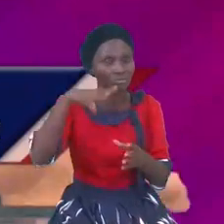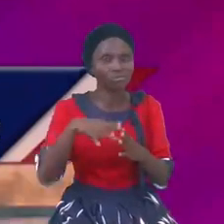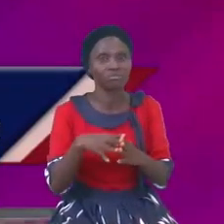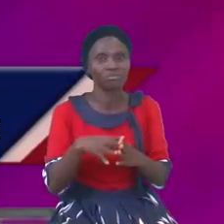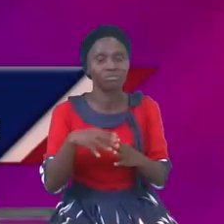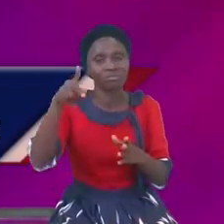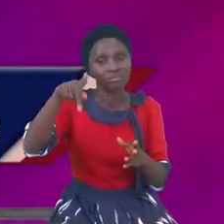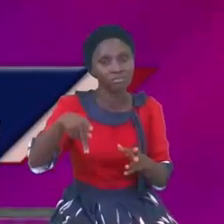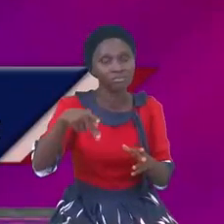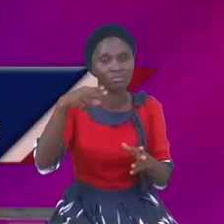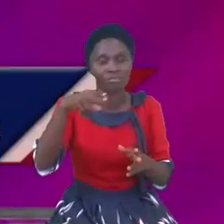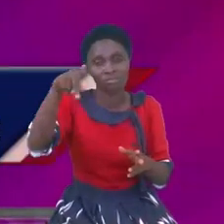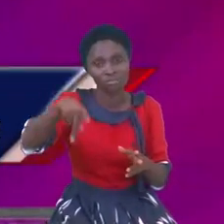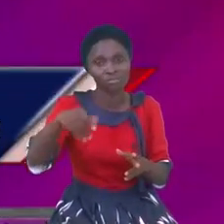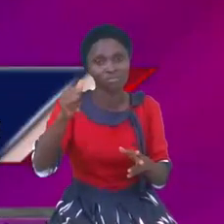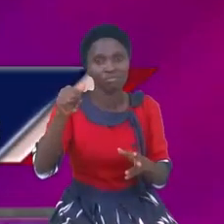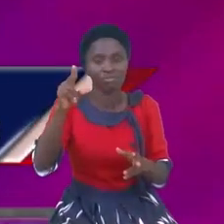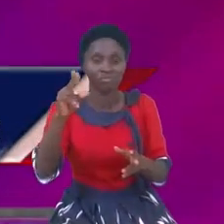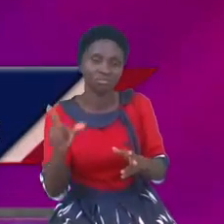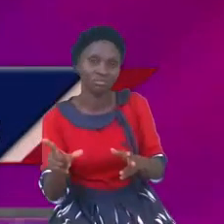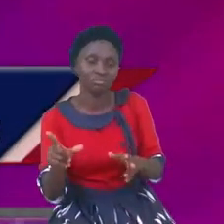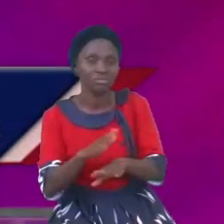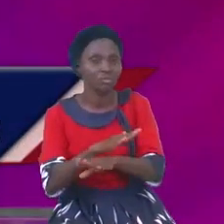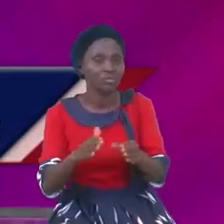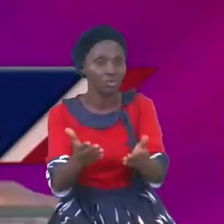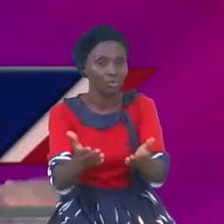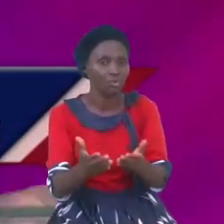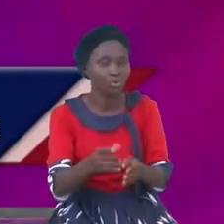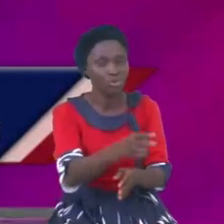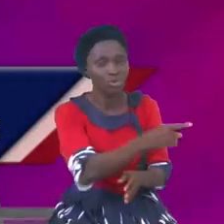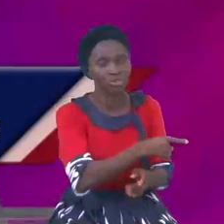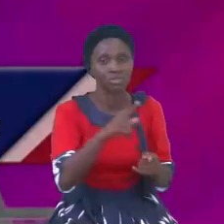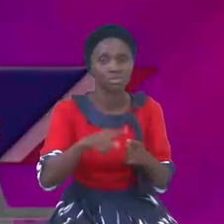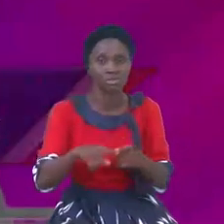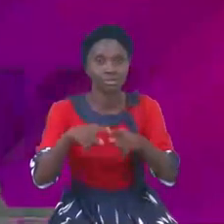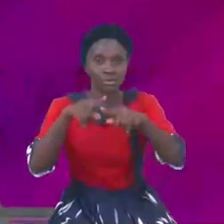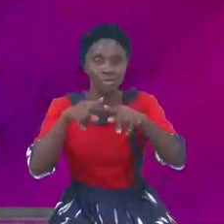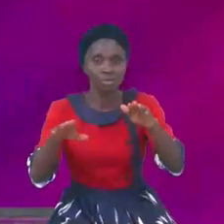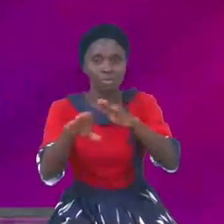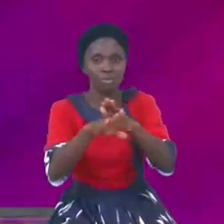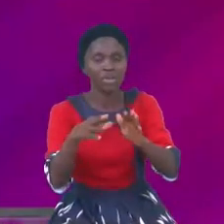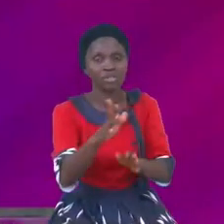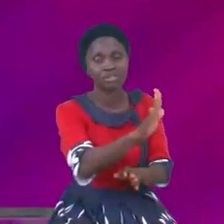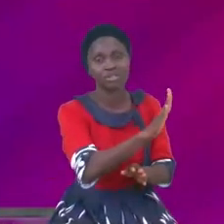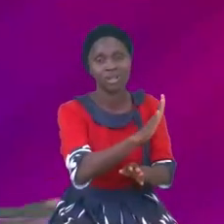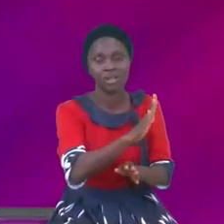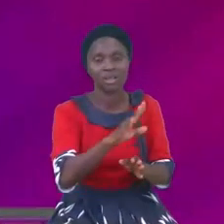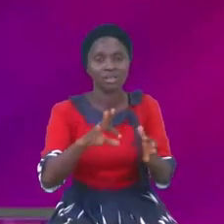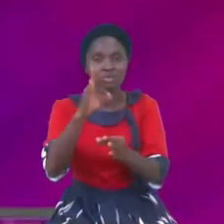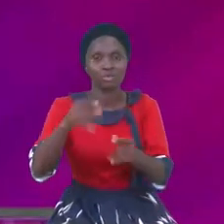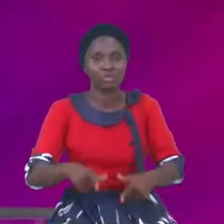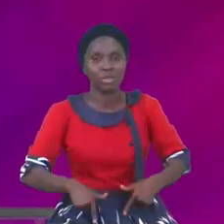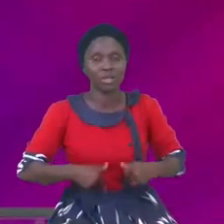pas qu'ils fondent leur vie spirituelle sur le passé. J'étais ceci, j'étais ci, j'étais